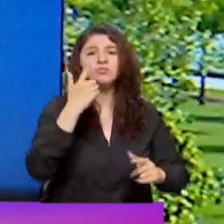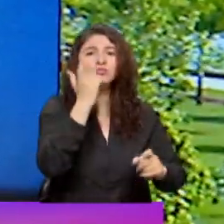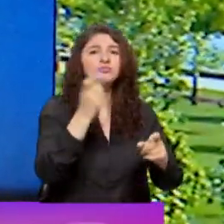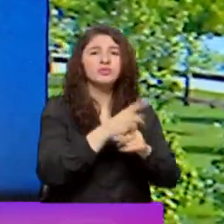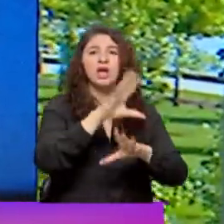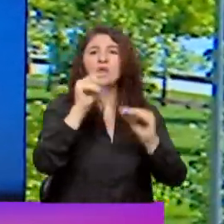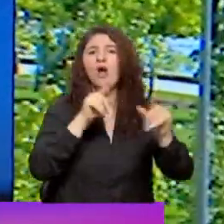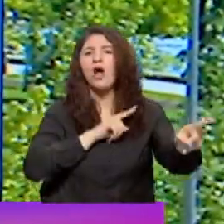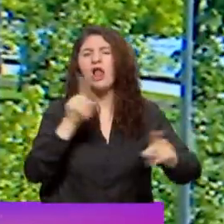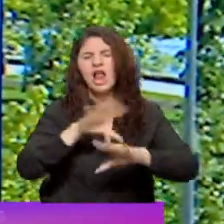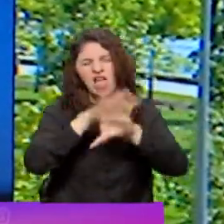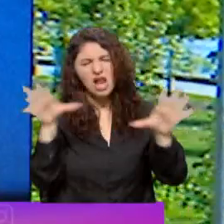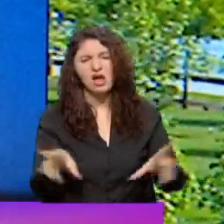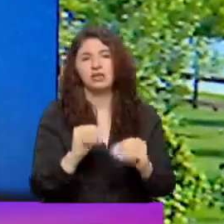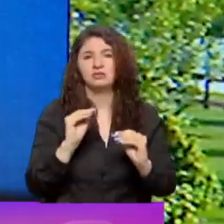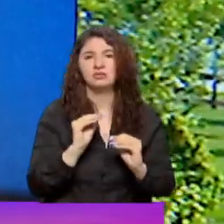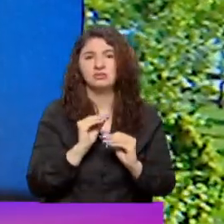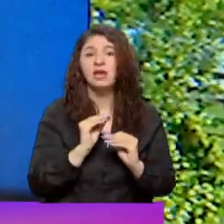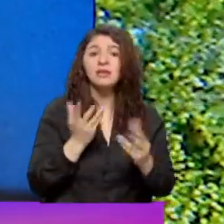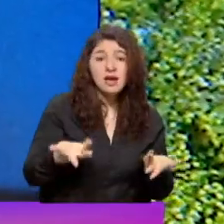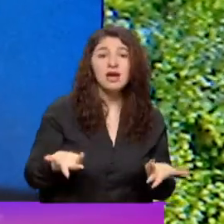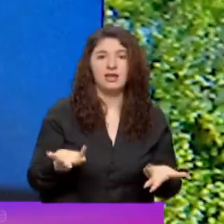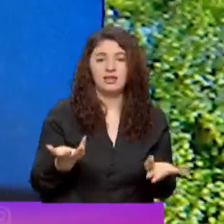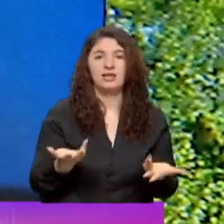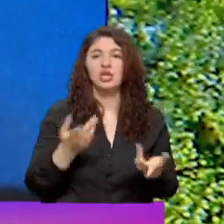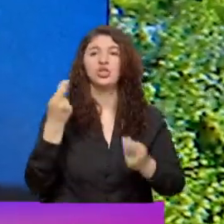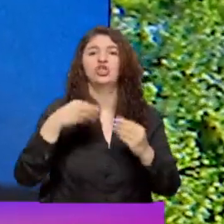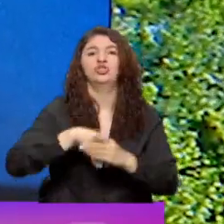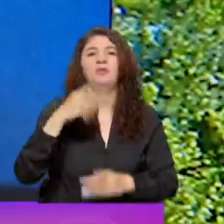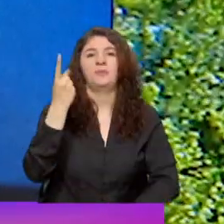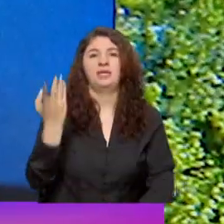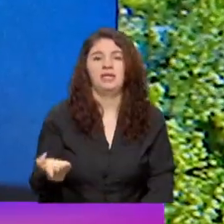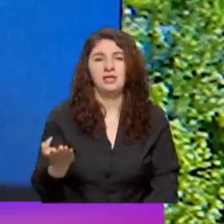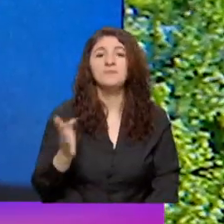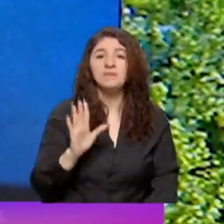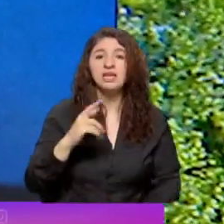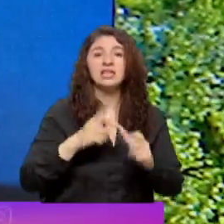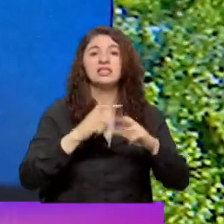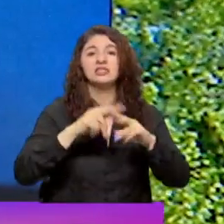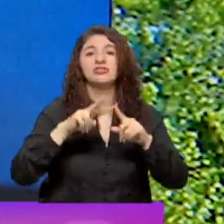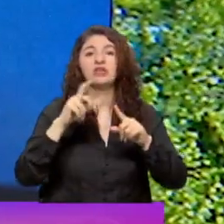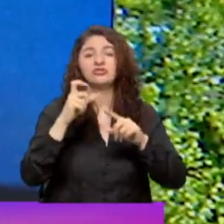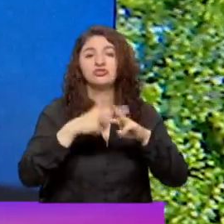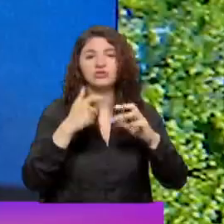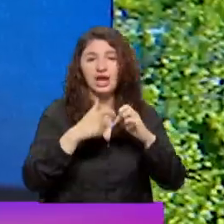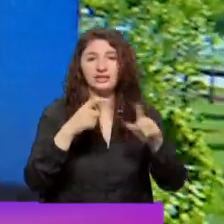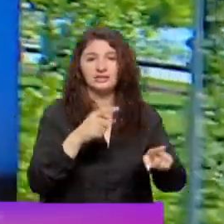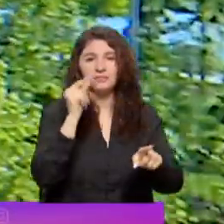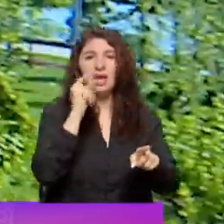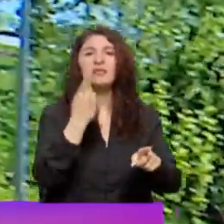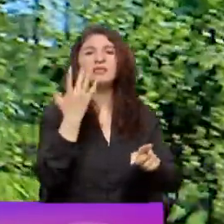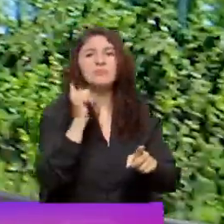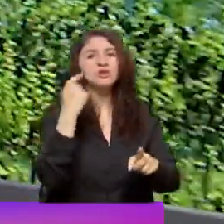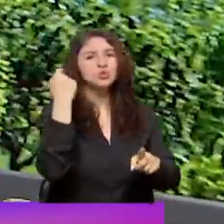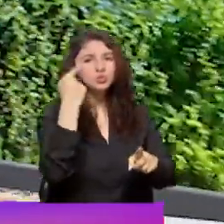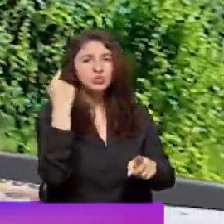oralar Buralar Herkes yani işin içinde birisi Sencer Solakoğlu Ne zamandır